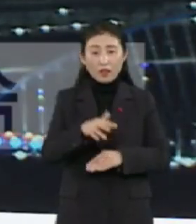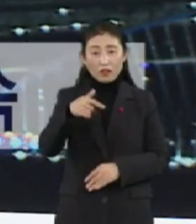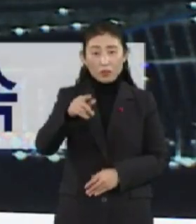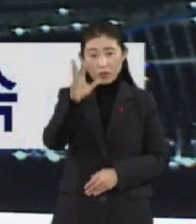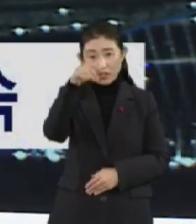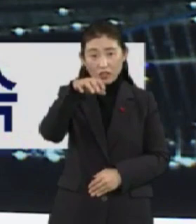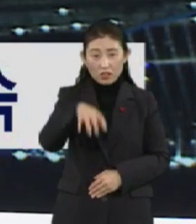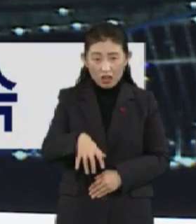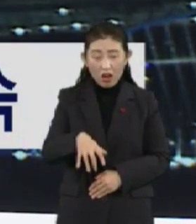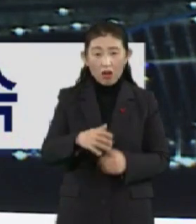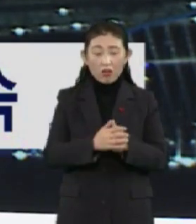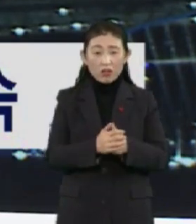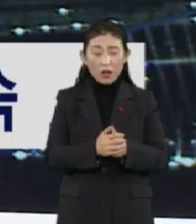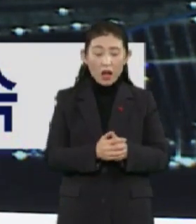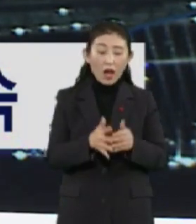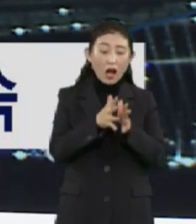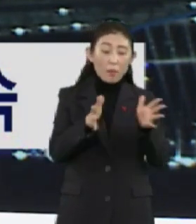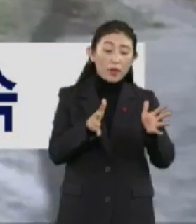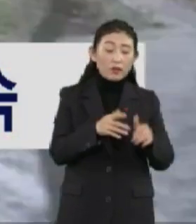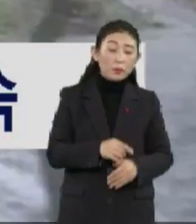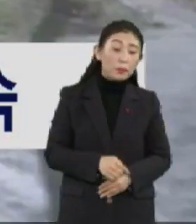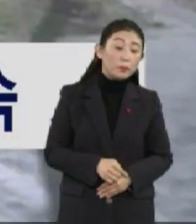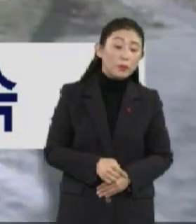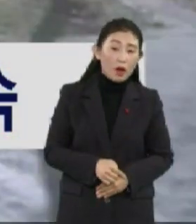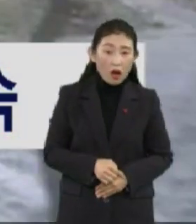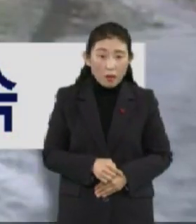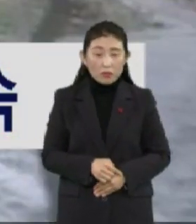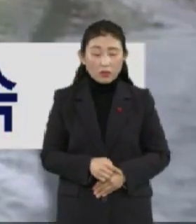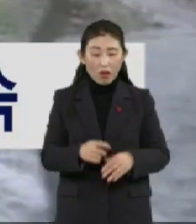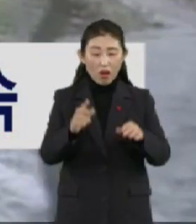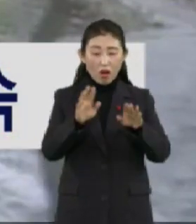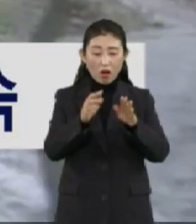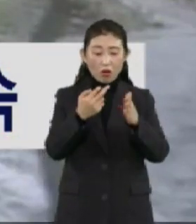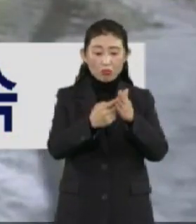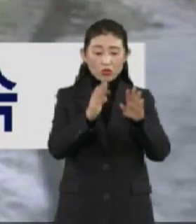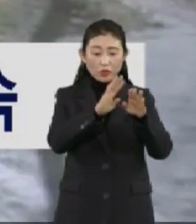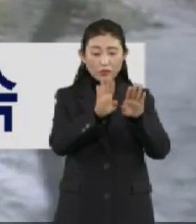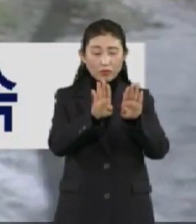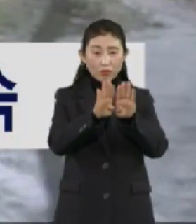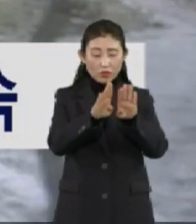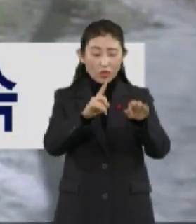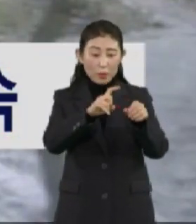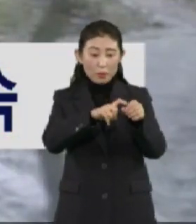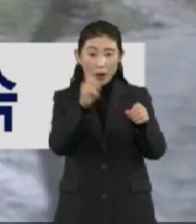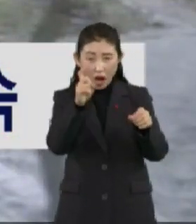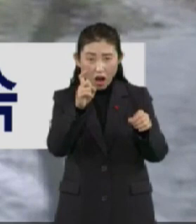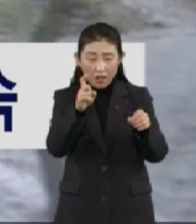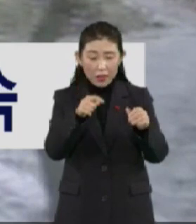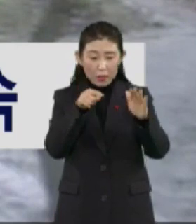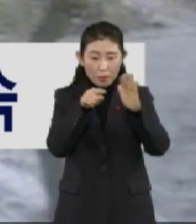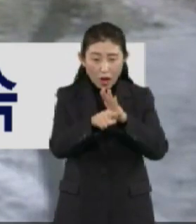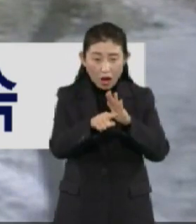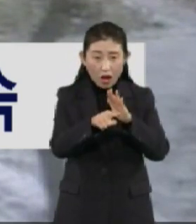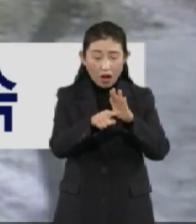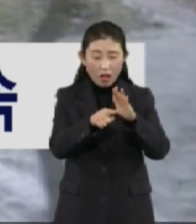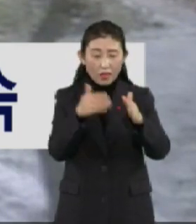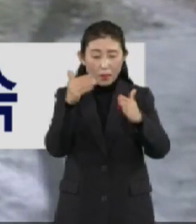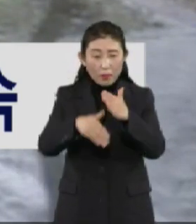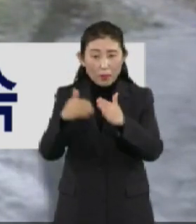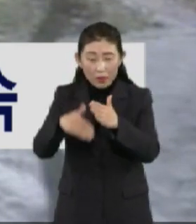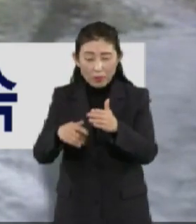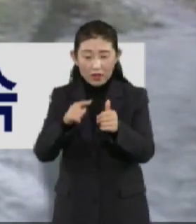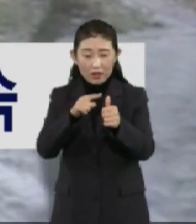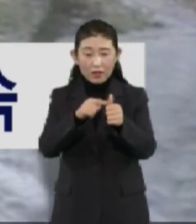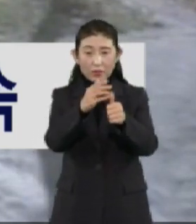대전 서부경찰서는 베란다 문이 잠겨있지 않은 저층 아파트만을 골라 금품을 훔치려 한 혐의로 34살